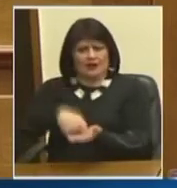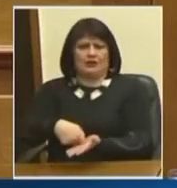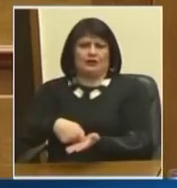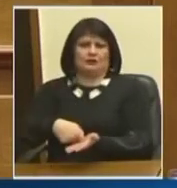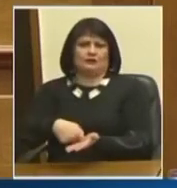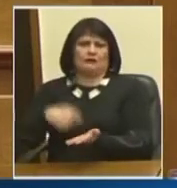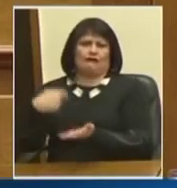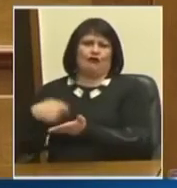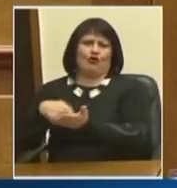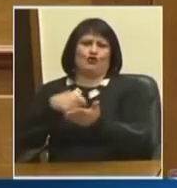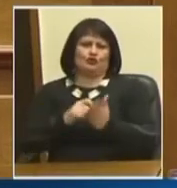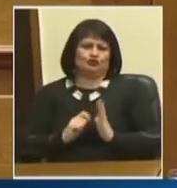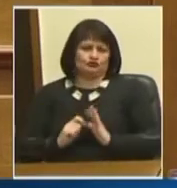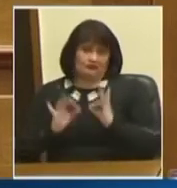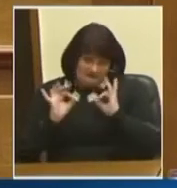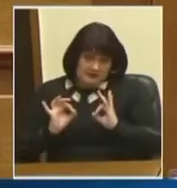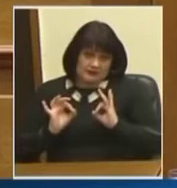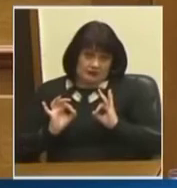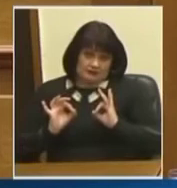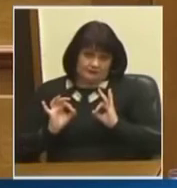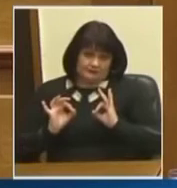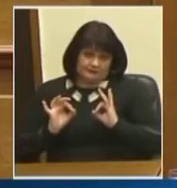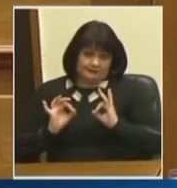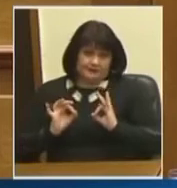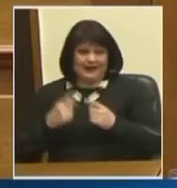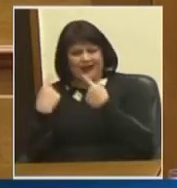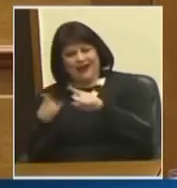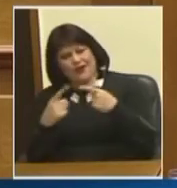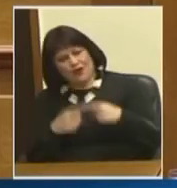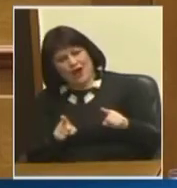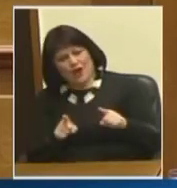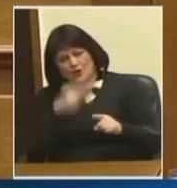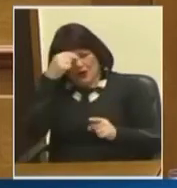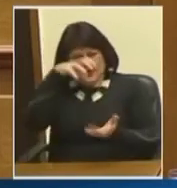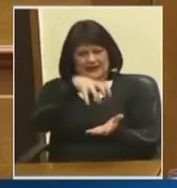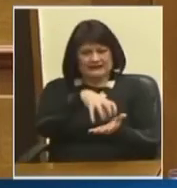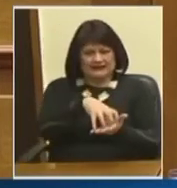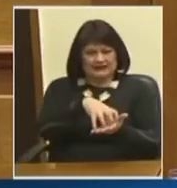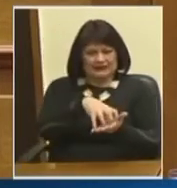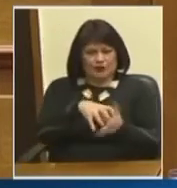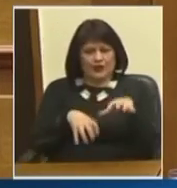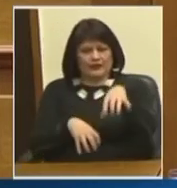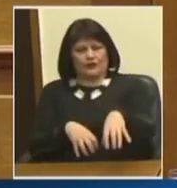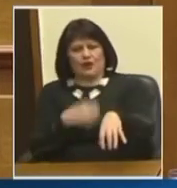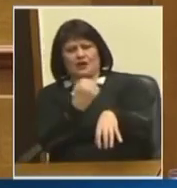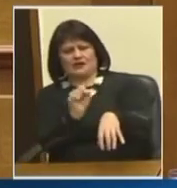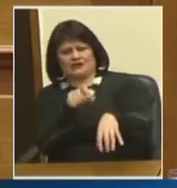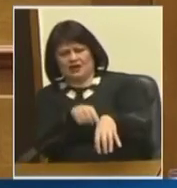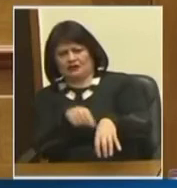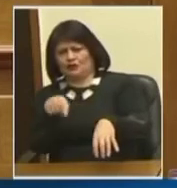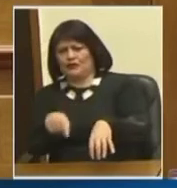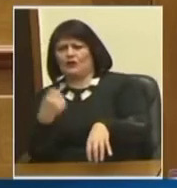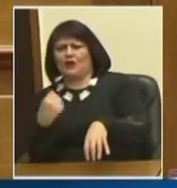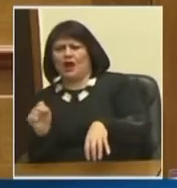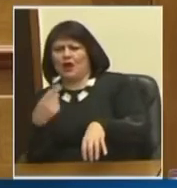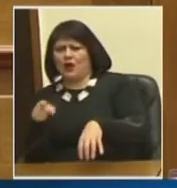βέβαια, η ύπαρξη διαφορετικών εκκλησιαστικών καθεστώτων στην Ελλάδα είναι ένα πλεονέκτημα, δεν